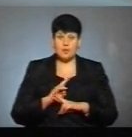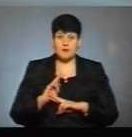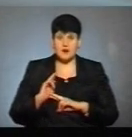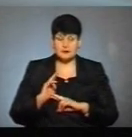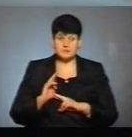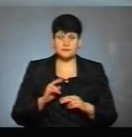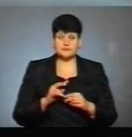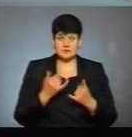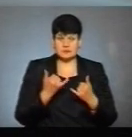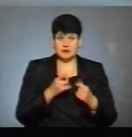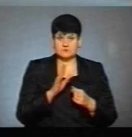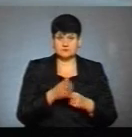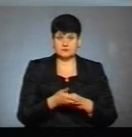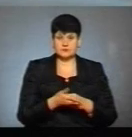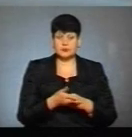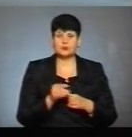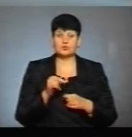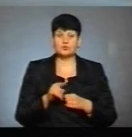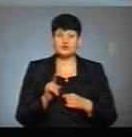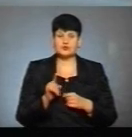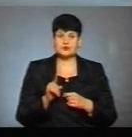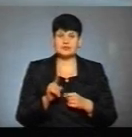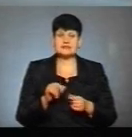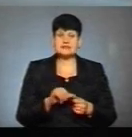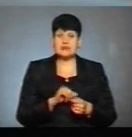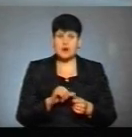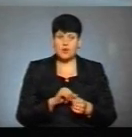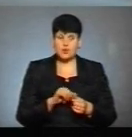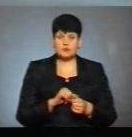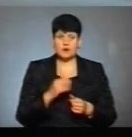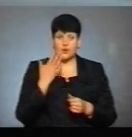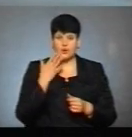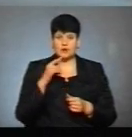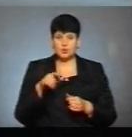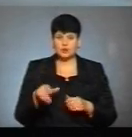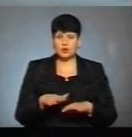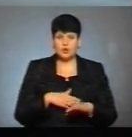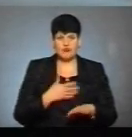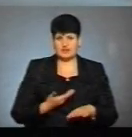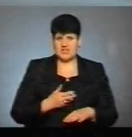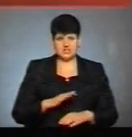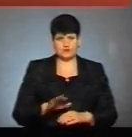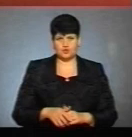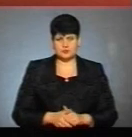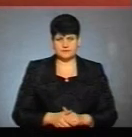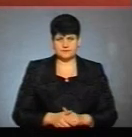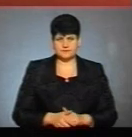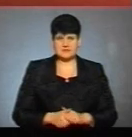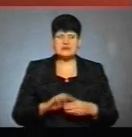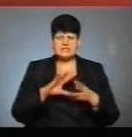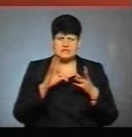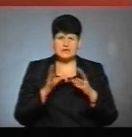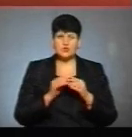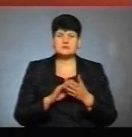Воно зараз десь почнеться. Тому що це такий наркотик, коли люди довго не живуть. Яка загалом ситуація